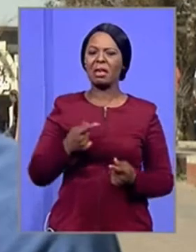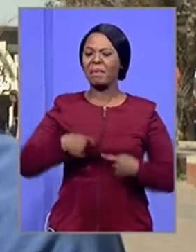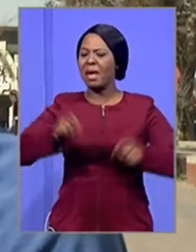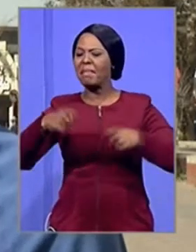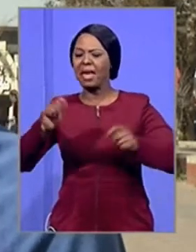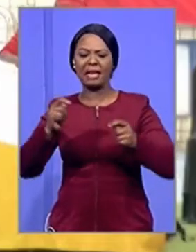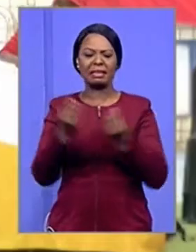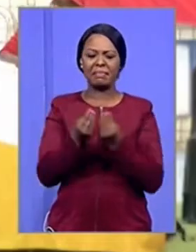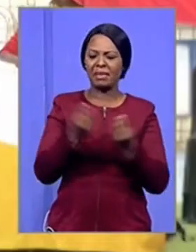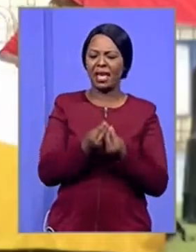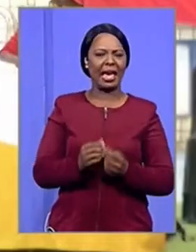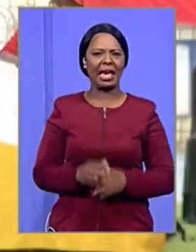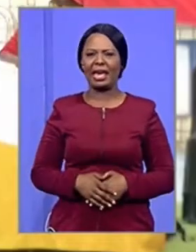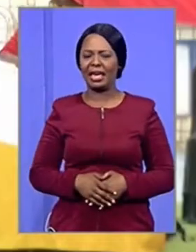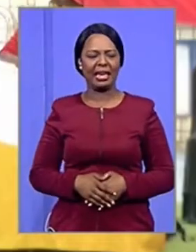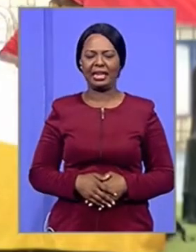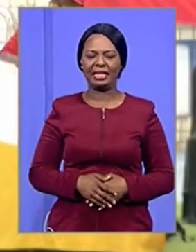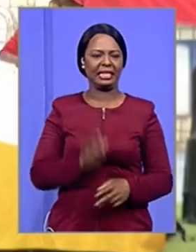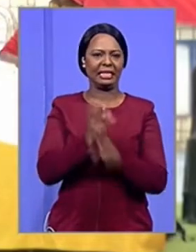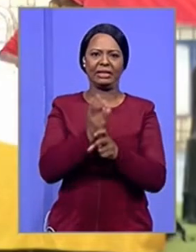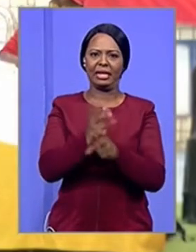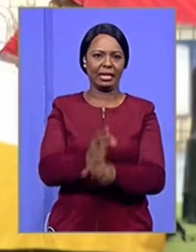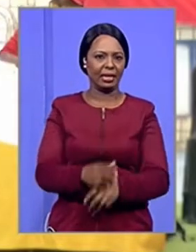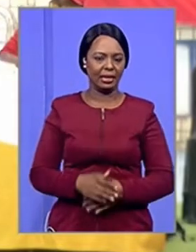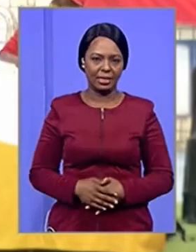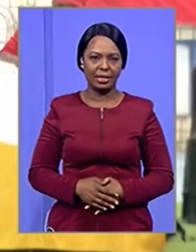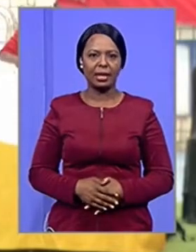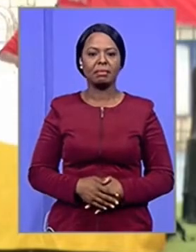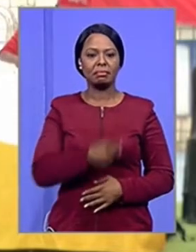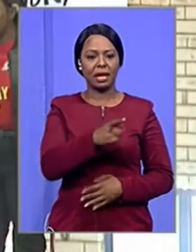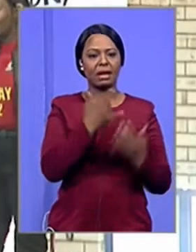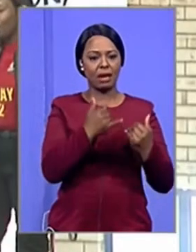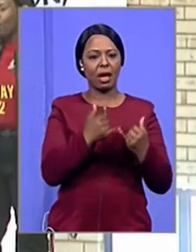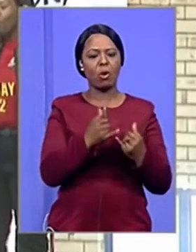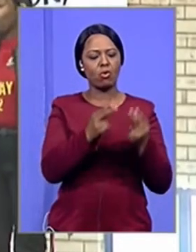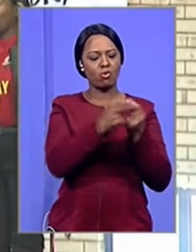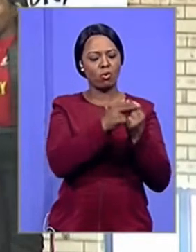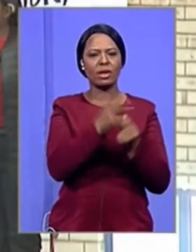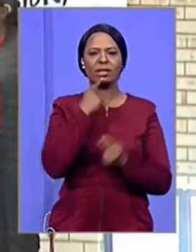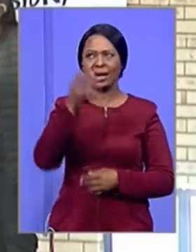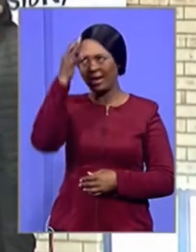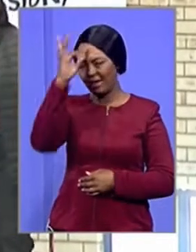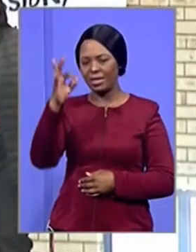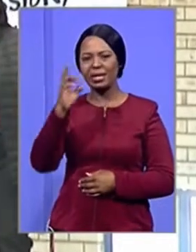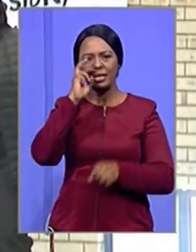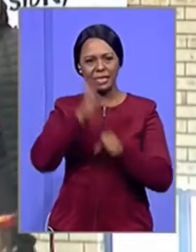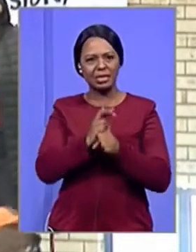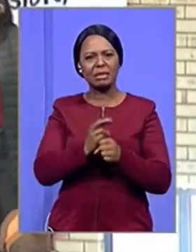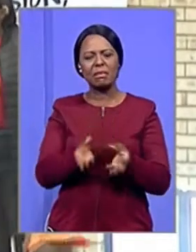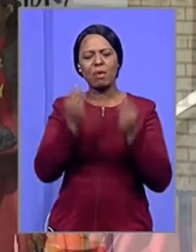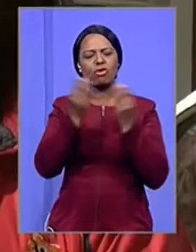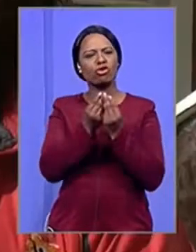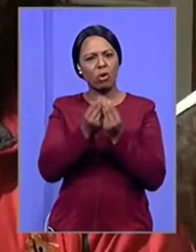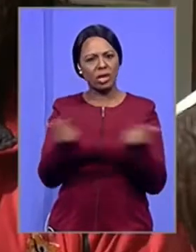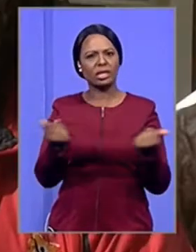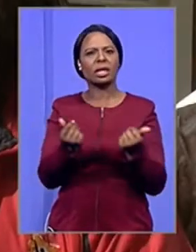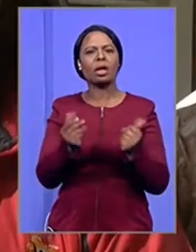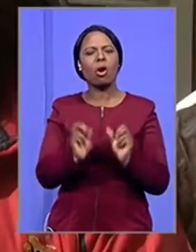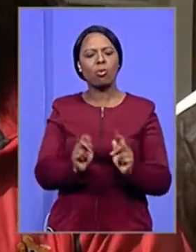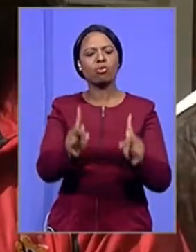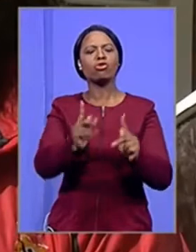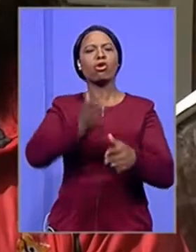tso di tlhokang. Mekgatlo ya basebetsi e re mmuso o tlameile maoto le matsoho ho hlahisa menyetla ya mesebetsi. Re